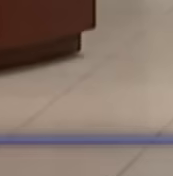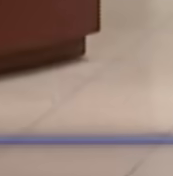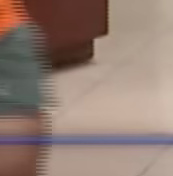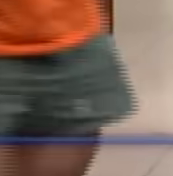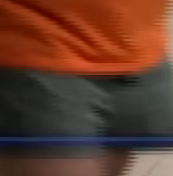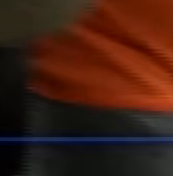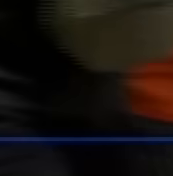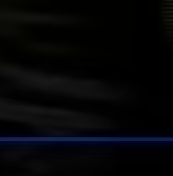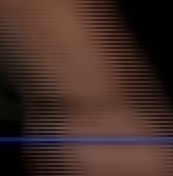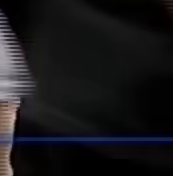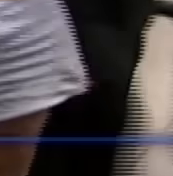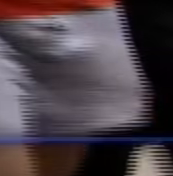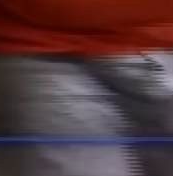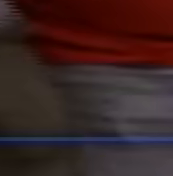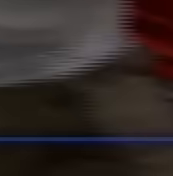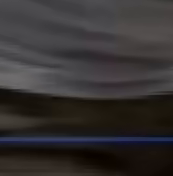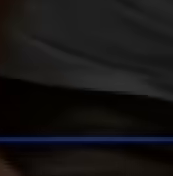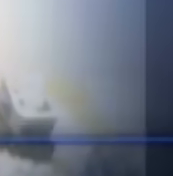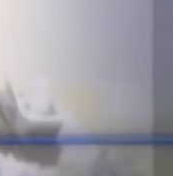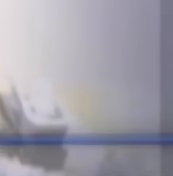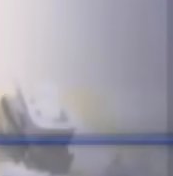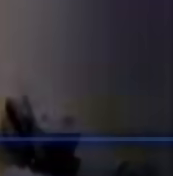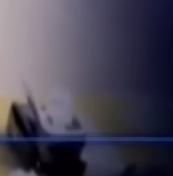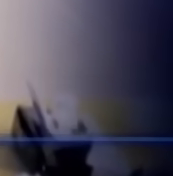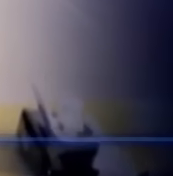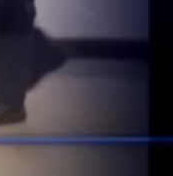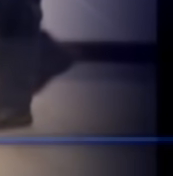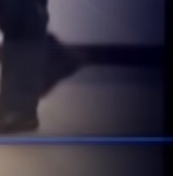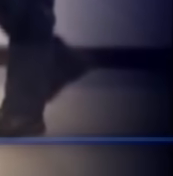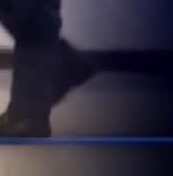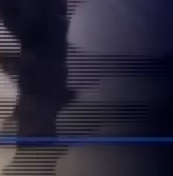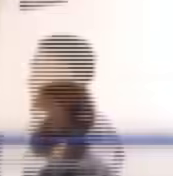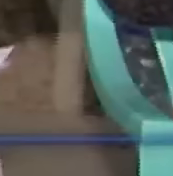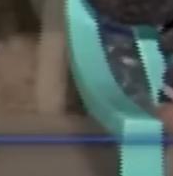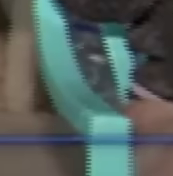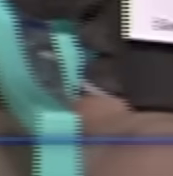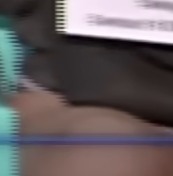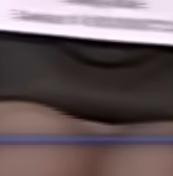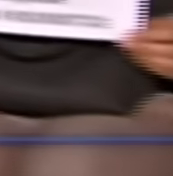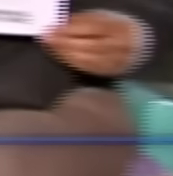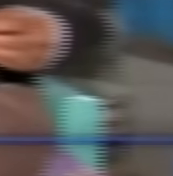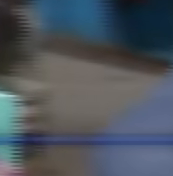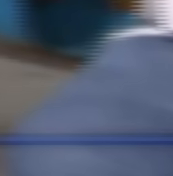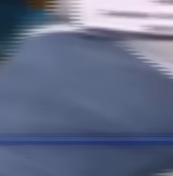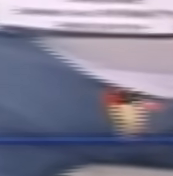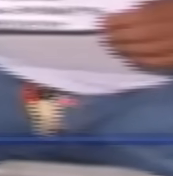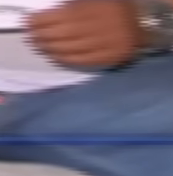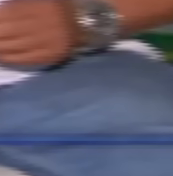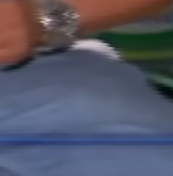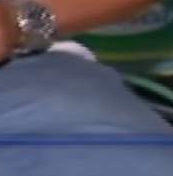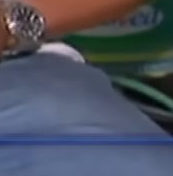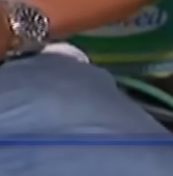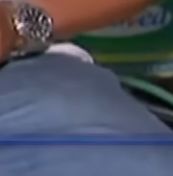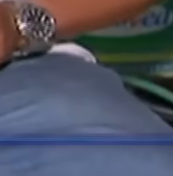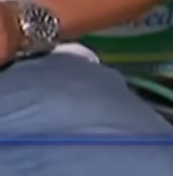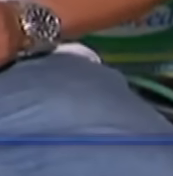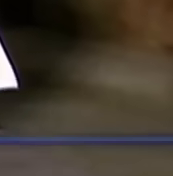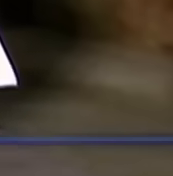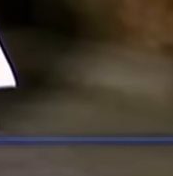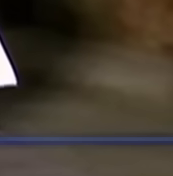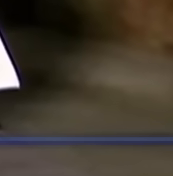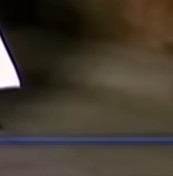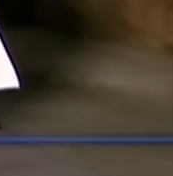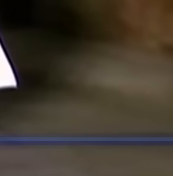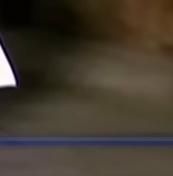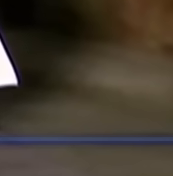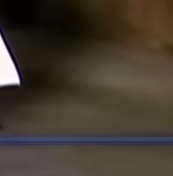walong suspect na may kaugnayan sa mga nawawalang sabongero sa Maynila at Laguna arestado. Ilang kaanak ng biktima. Umaasang dito na